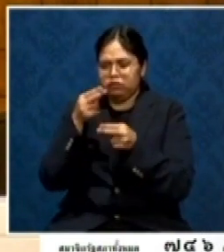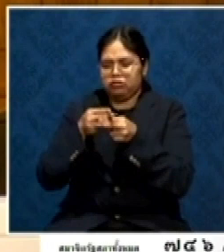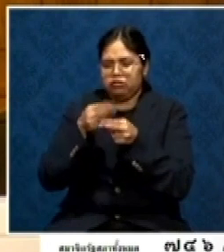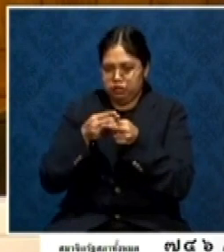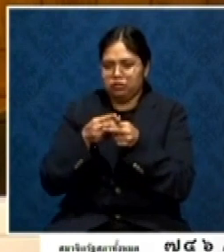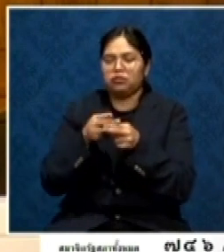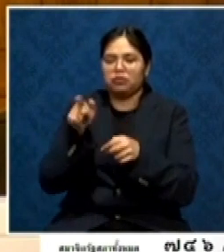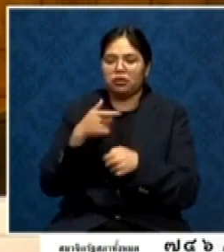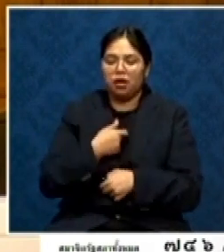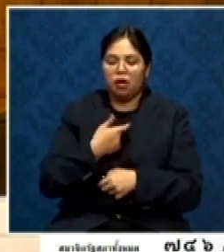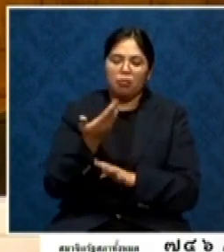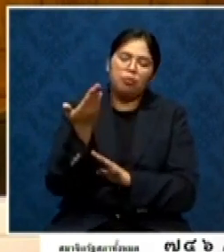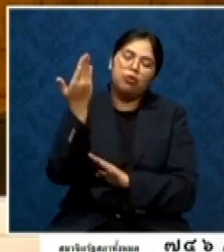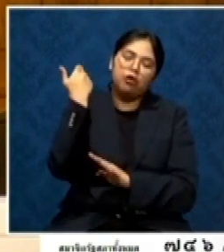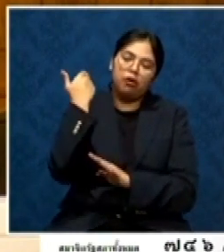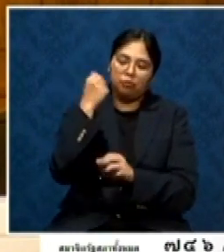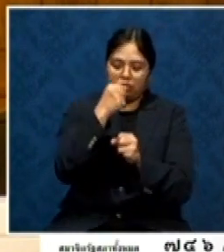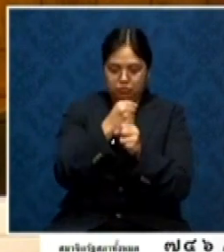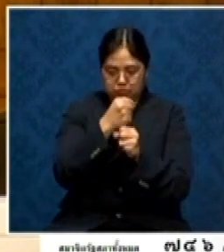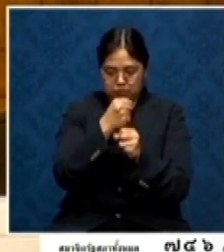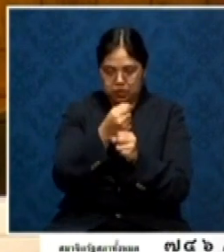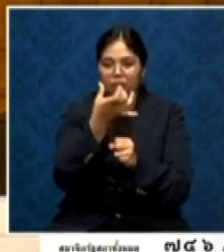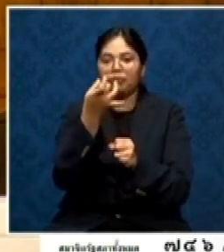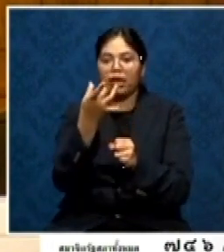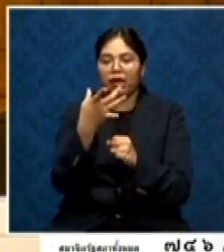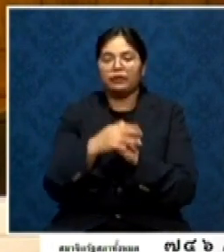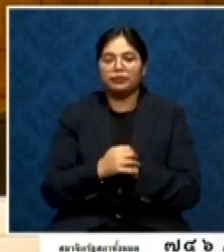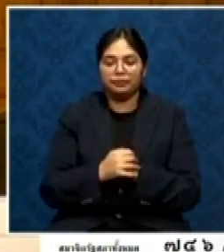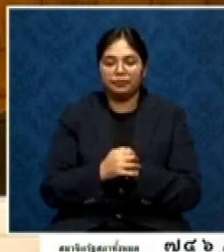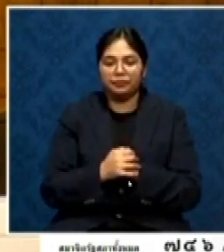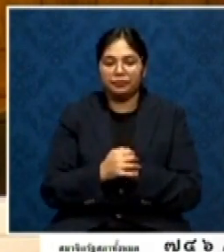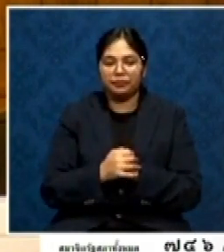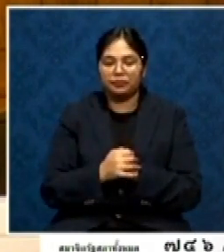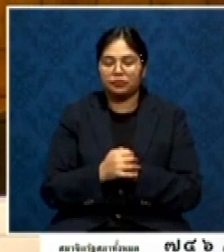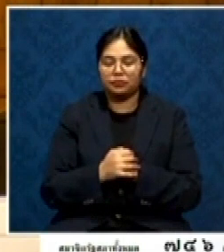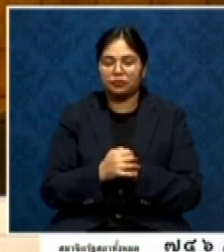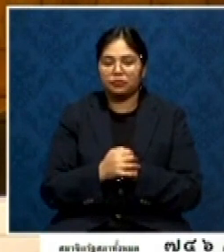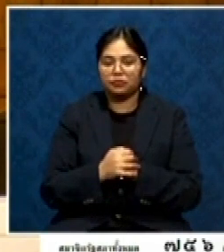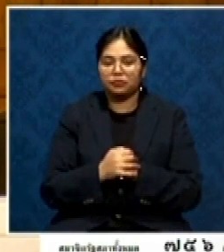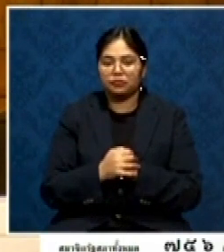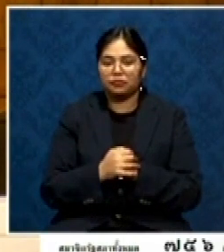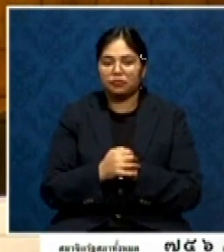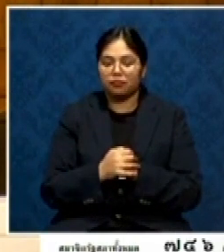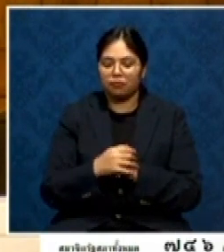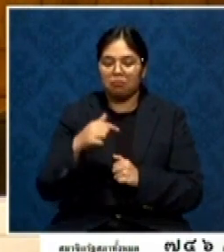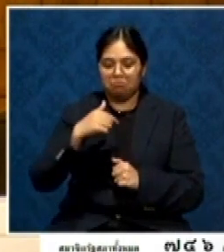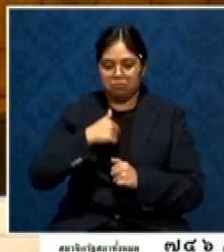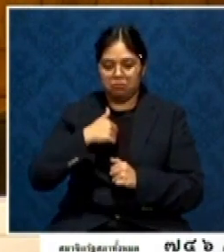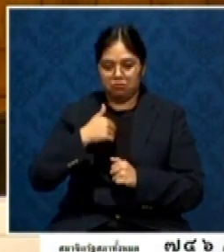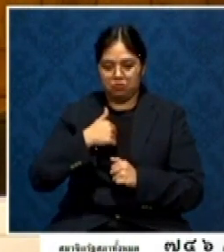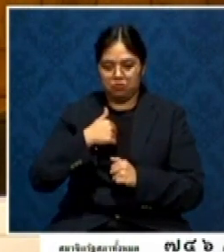ก่อนนะครับผมเองถึงแม้ว่าจะเป็นนักธุรกิจมาก่อนผมยืนยัน